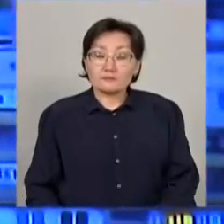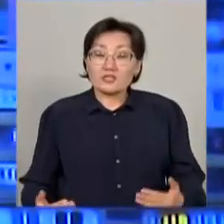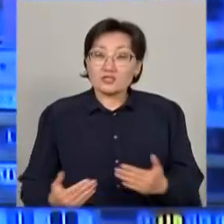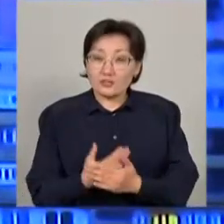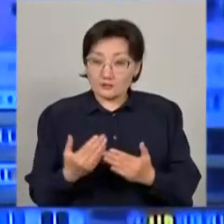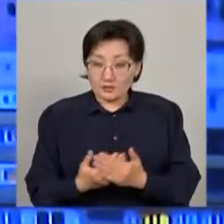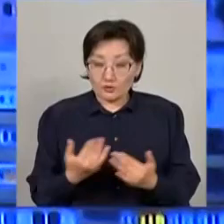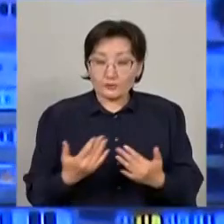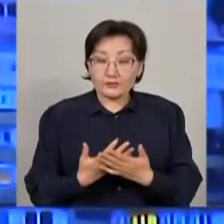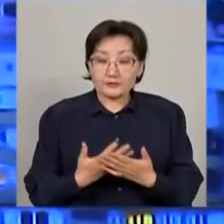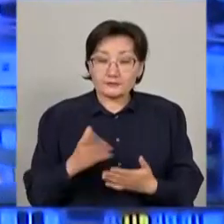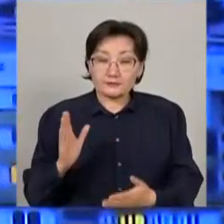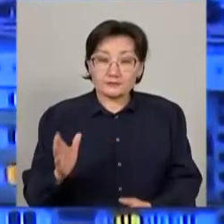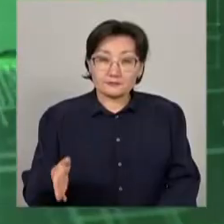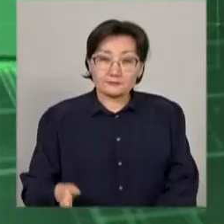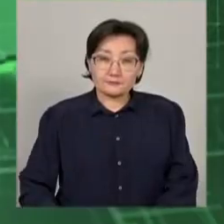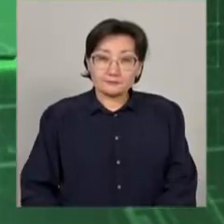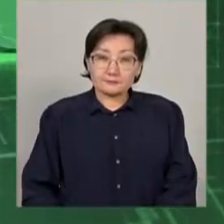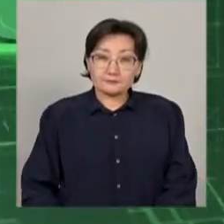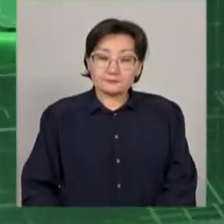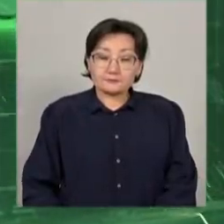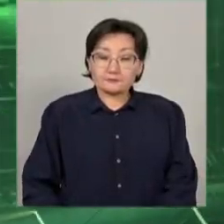Жаңалығымыздың екінші жартысын көретіндеріңіз.